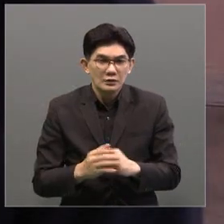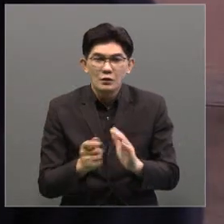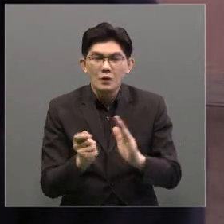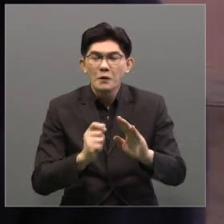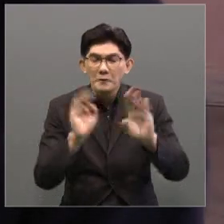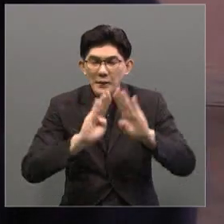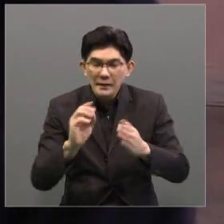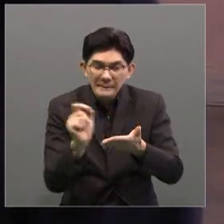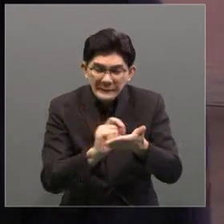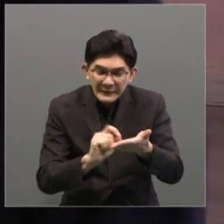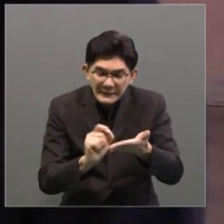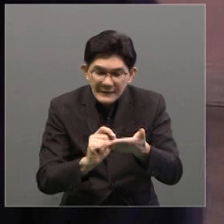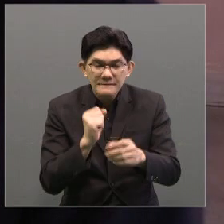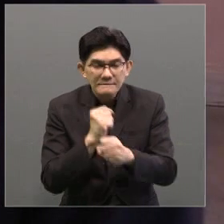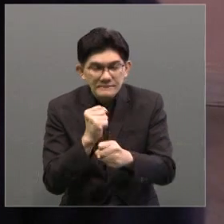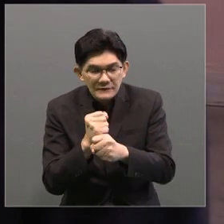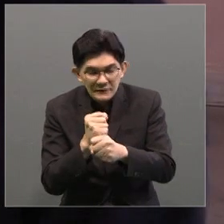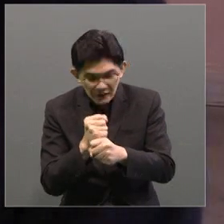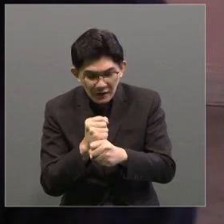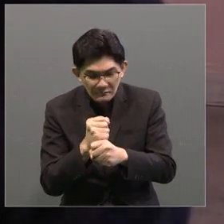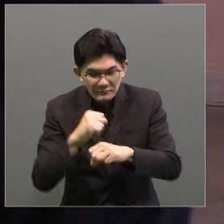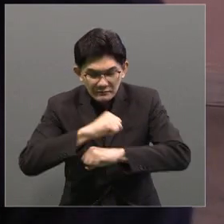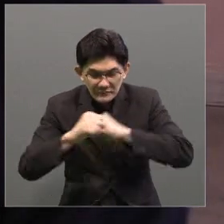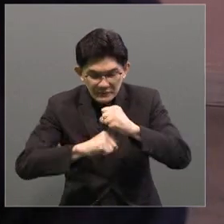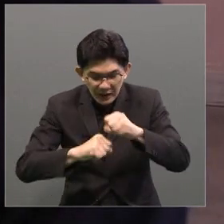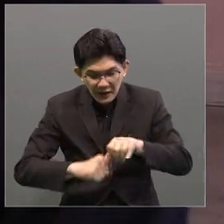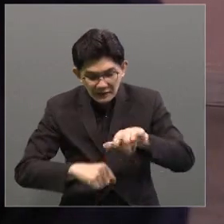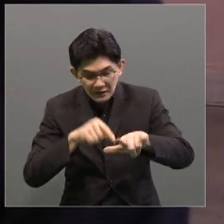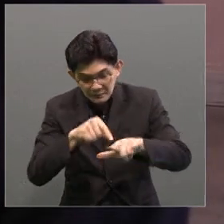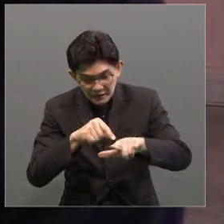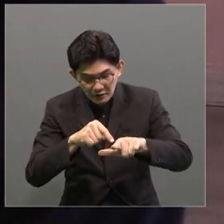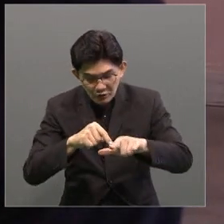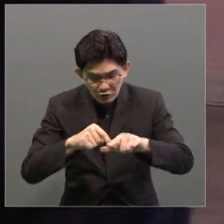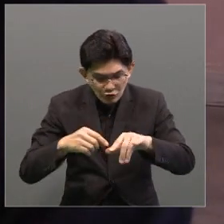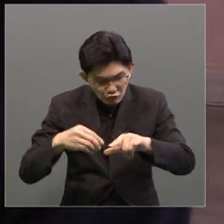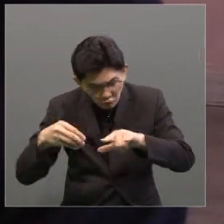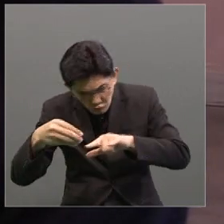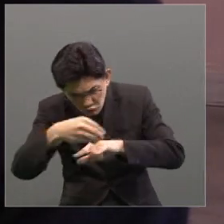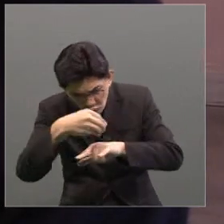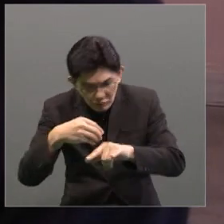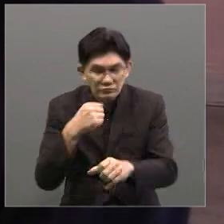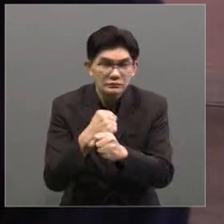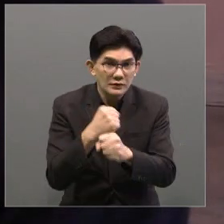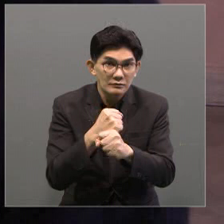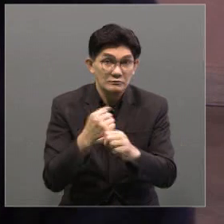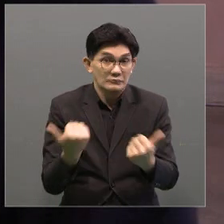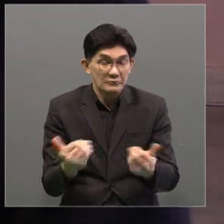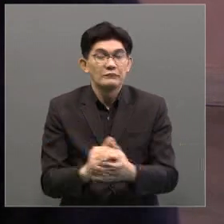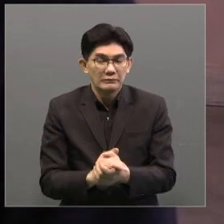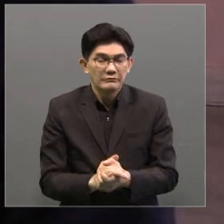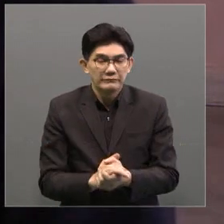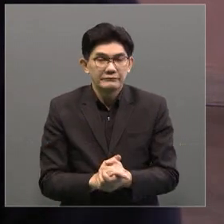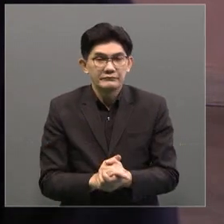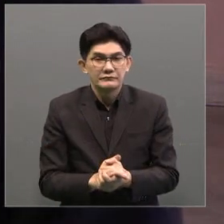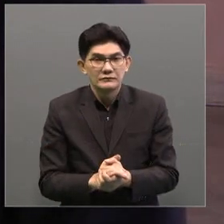บการขึ้นโครงการประกอบนะครับนำวัสดุต่างๆมาประกอบกันซึ่งมัน